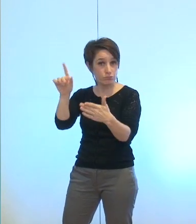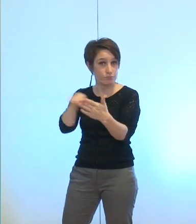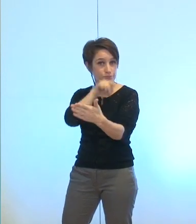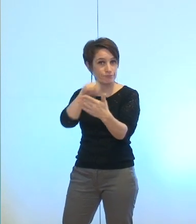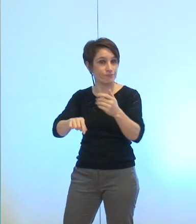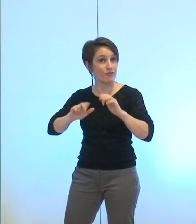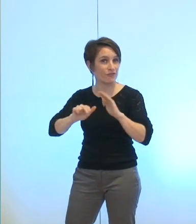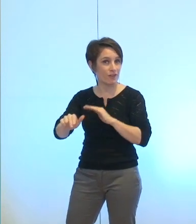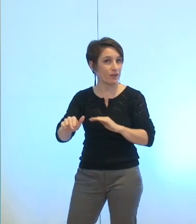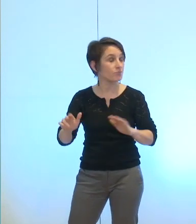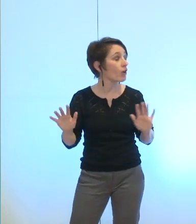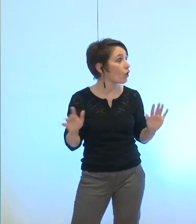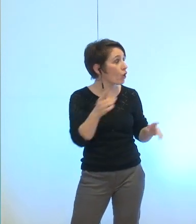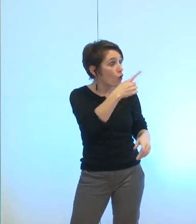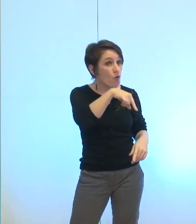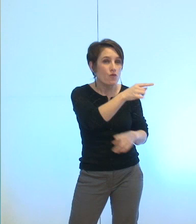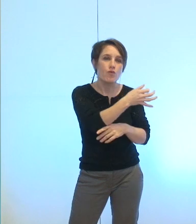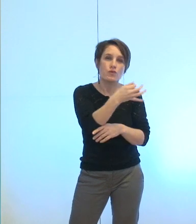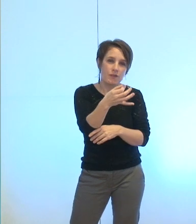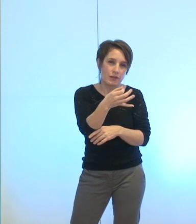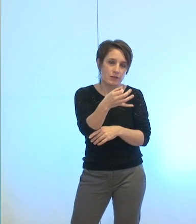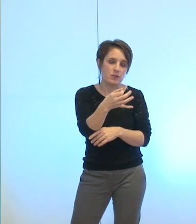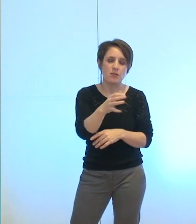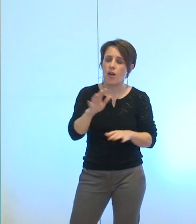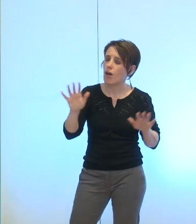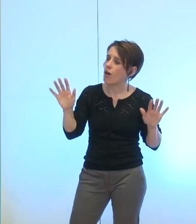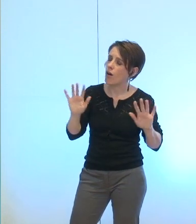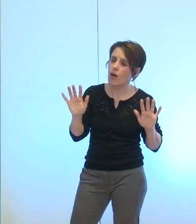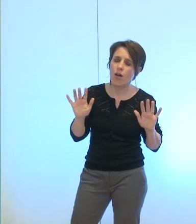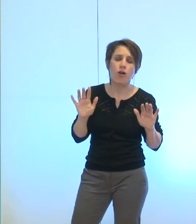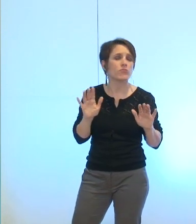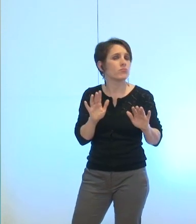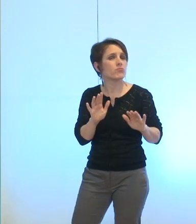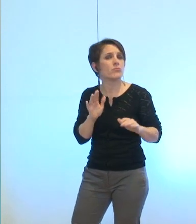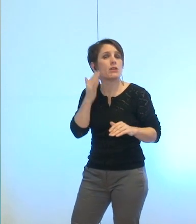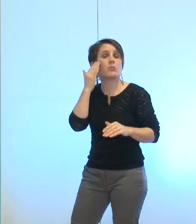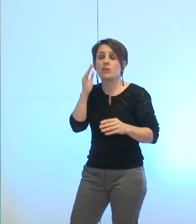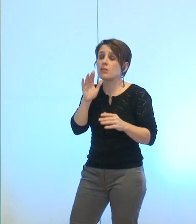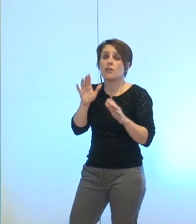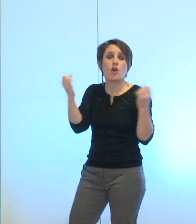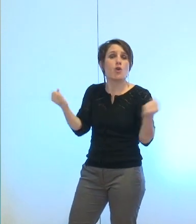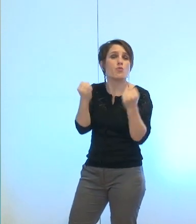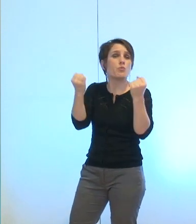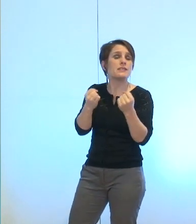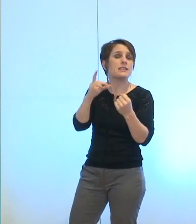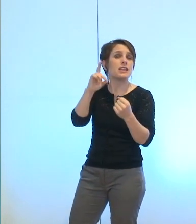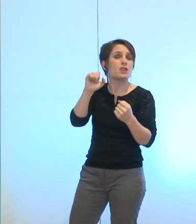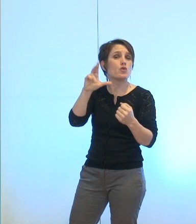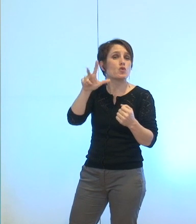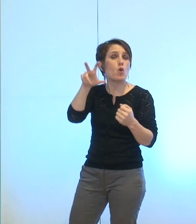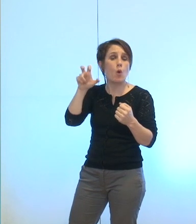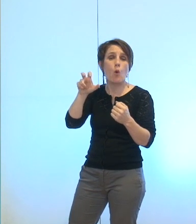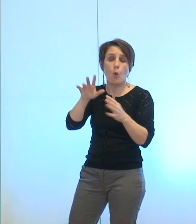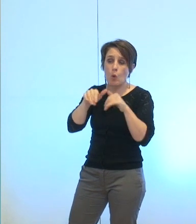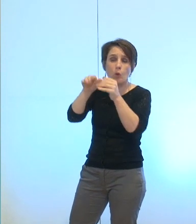que jamais ce marché s'il avait été relancé n'aurait rapportter